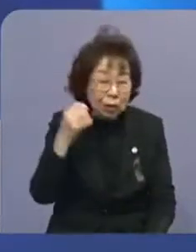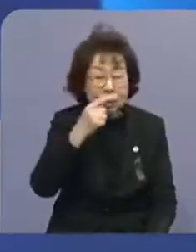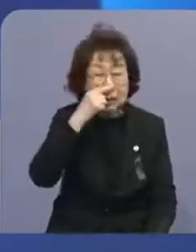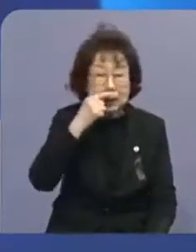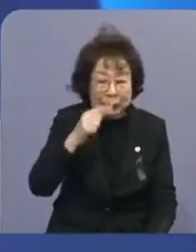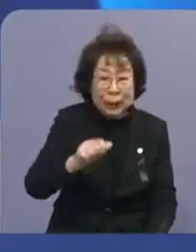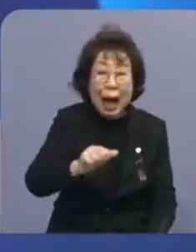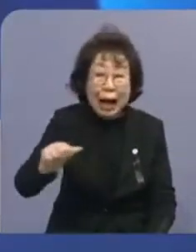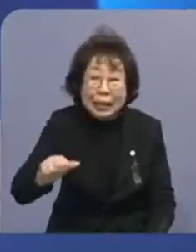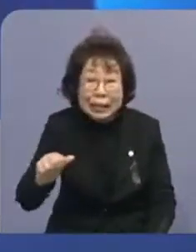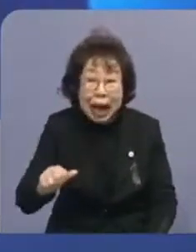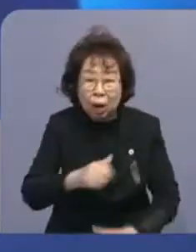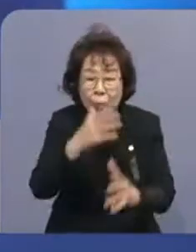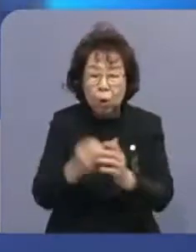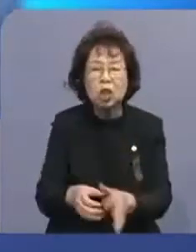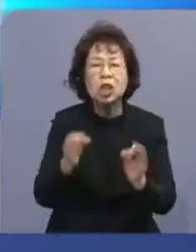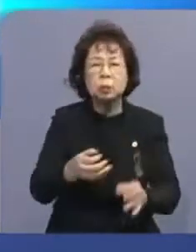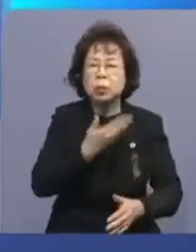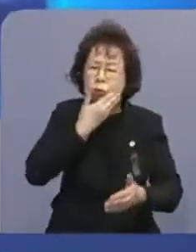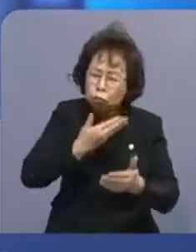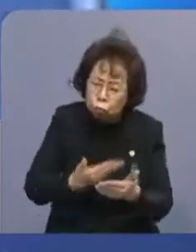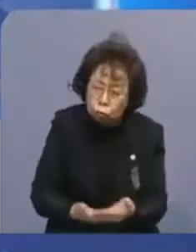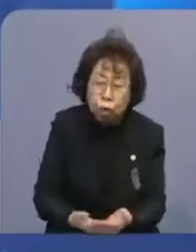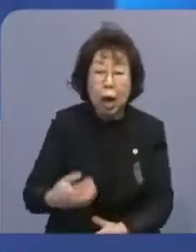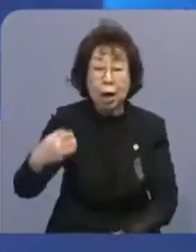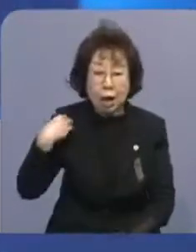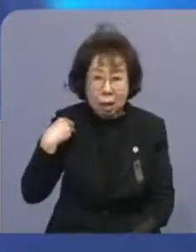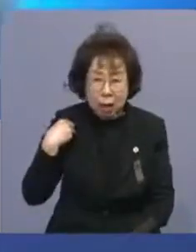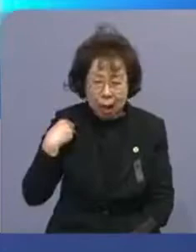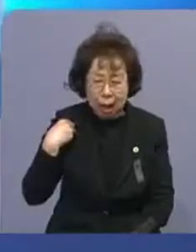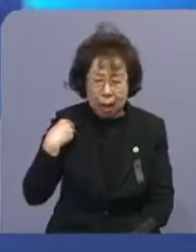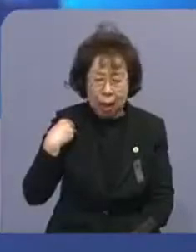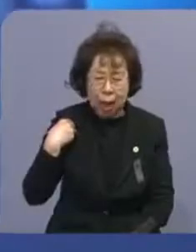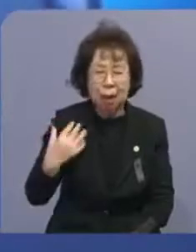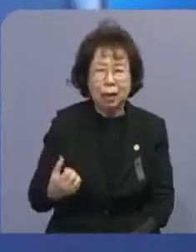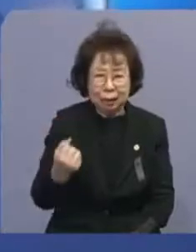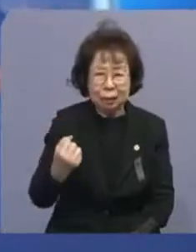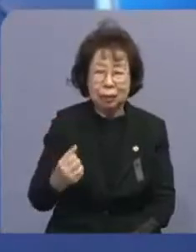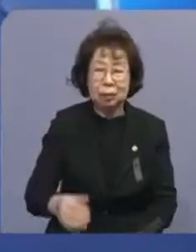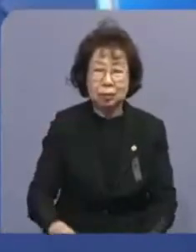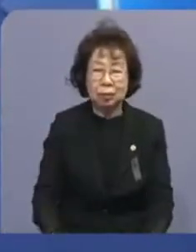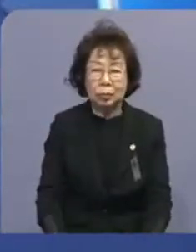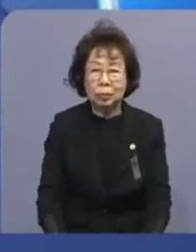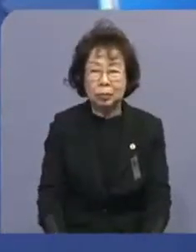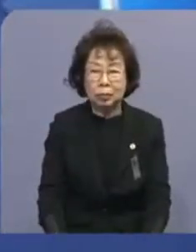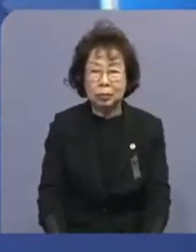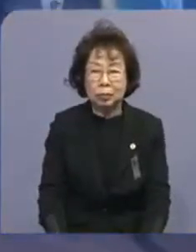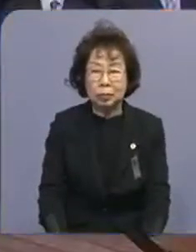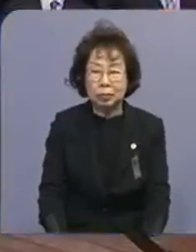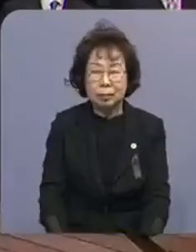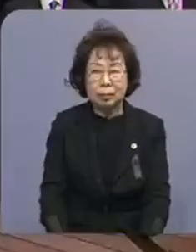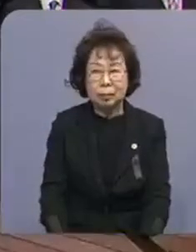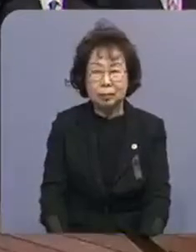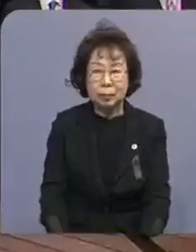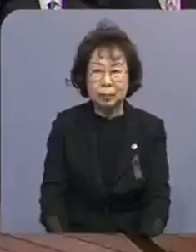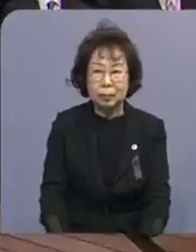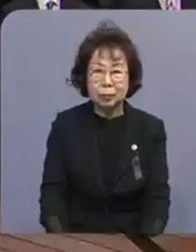한아시아금융협력 등 금융중심지로서의 부산의 역할이 다시 주목받고 있습니다. 보도에 김기혜 기자입니다.